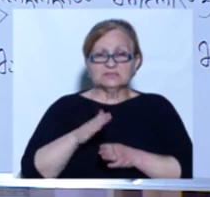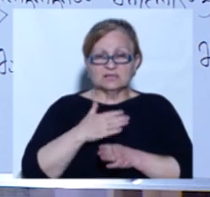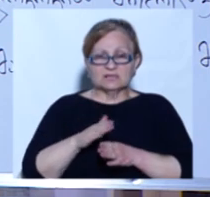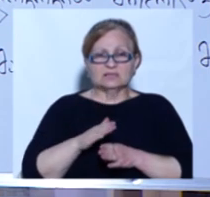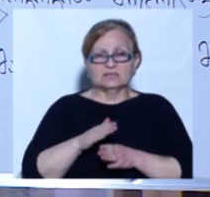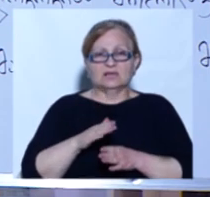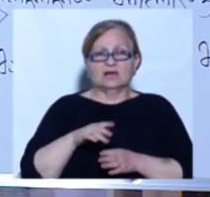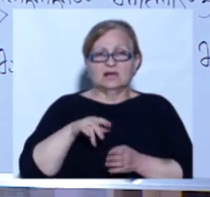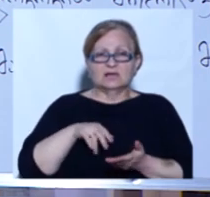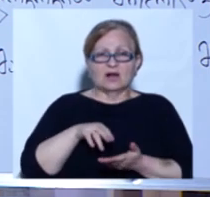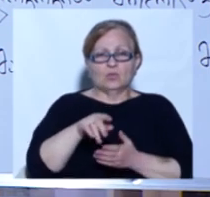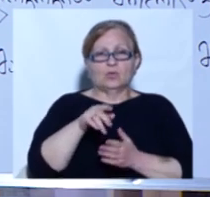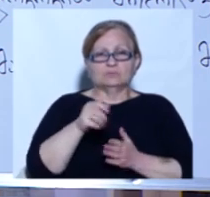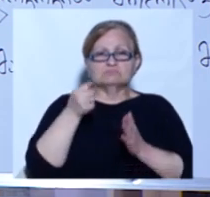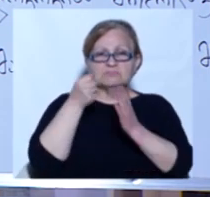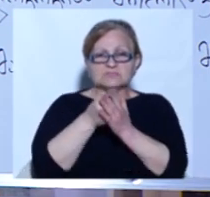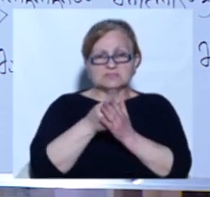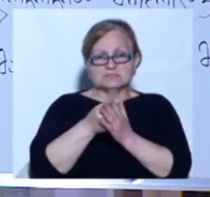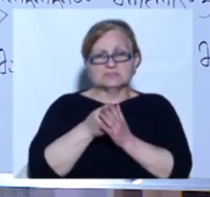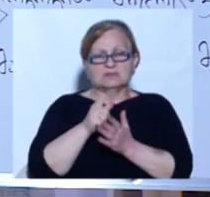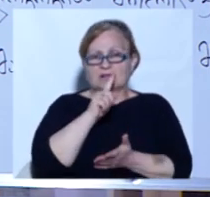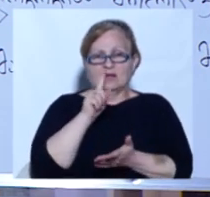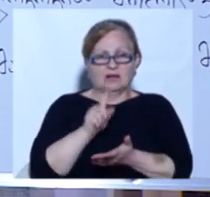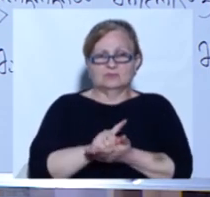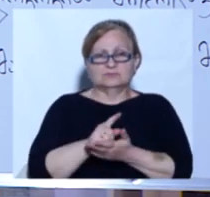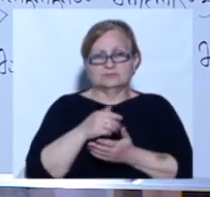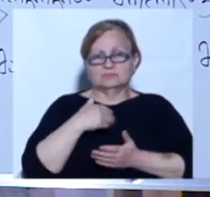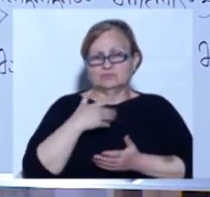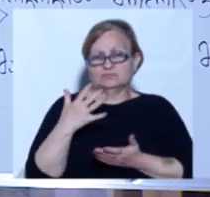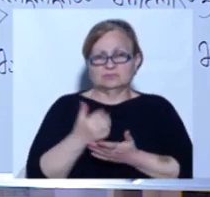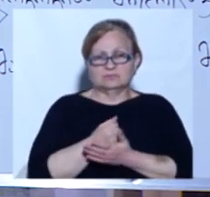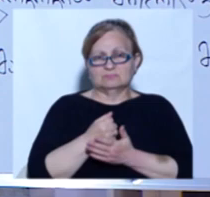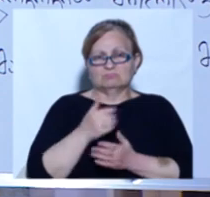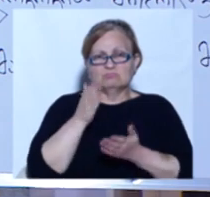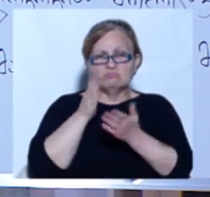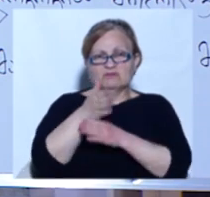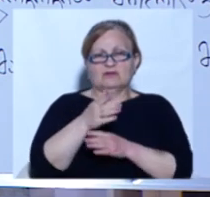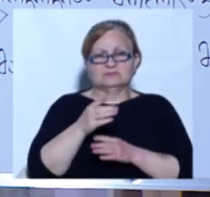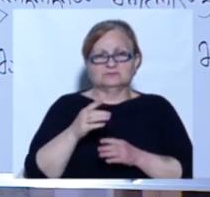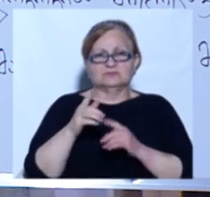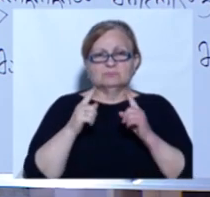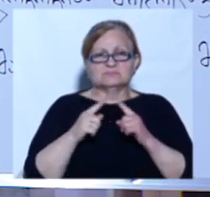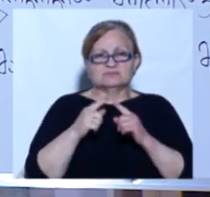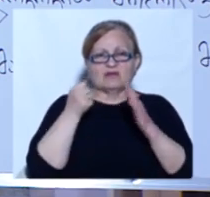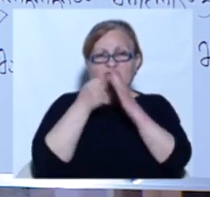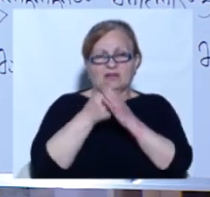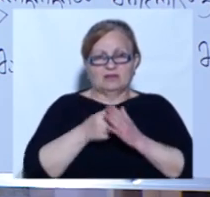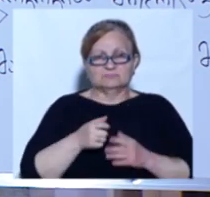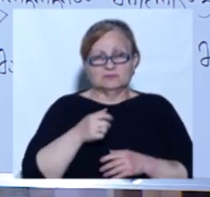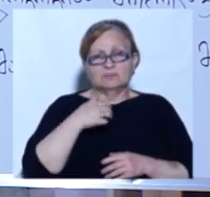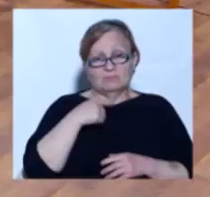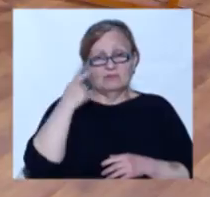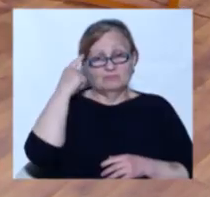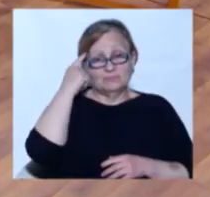გავუყვებით გზას მიზნისკენ, მწვერვალისკენ, აუცილებლად მივაღწევთ ამ მწვერვალს. ყოველ შემთხვევაში ჩემი ხედვა ასეთია და